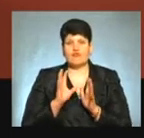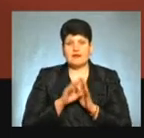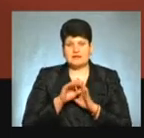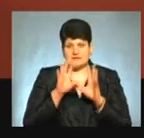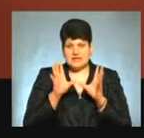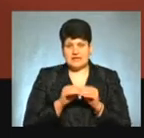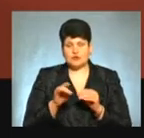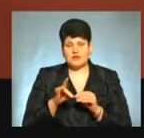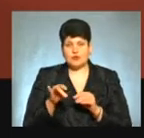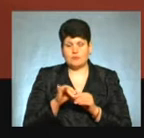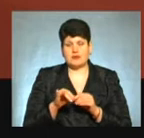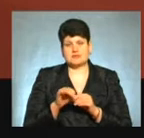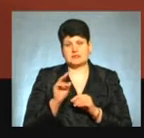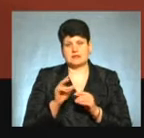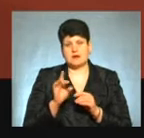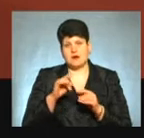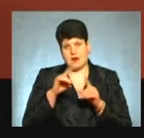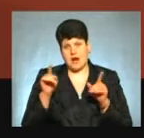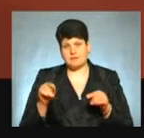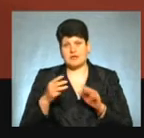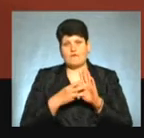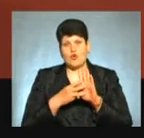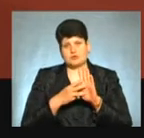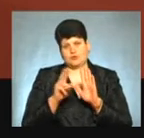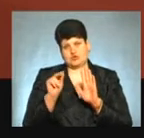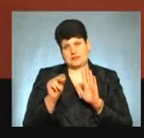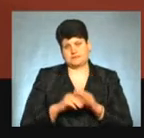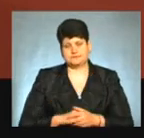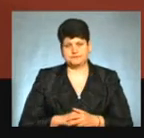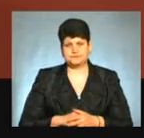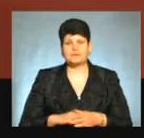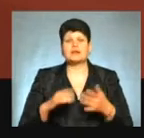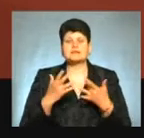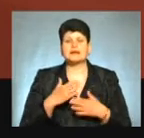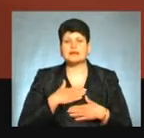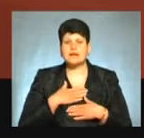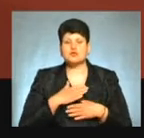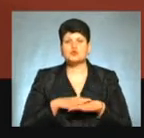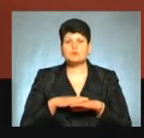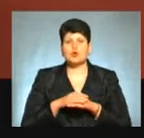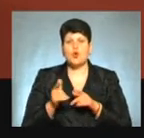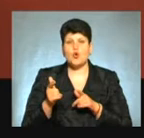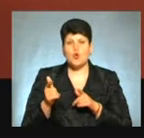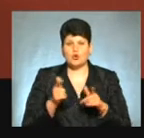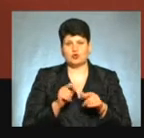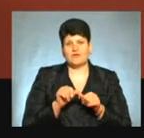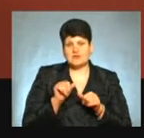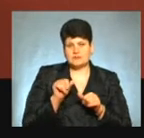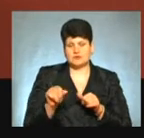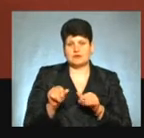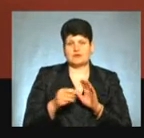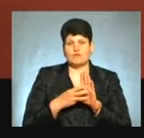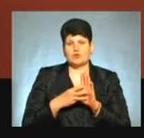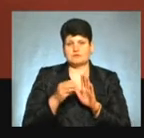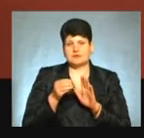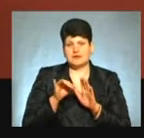рамки. На вашу думку, на 8 число. Наскільки наше суспільство зараз готове до відмежування дати 8